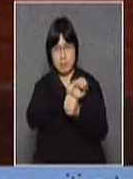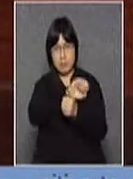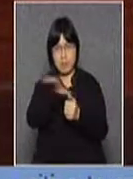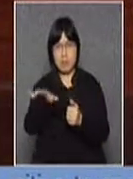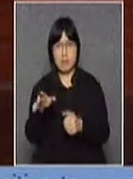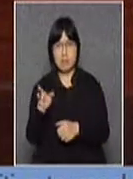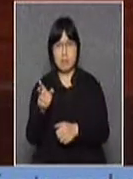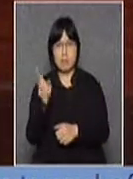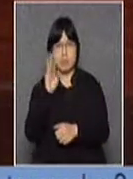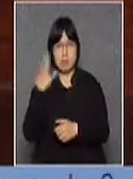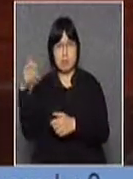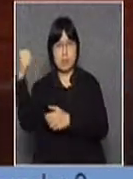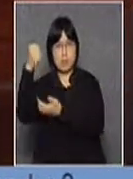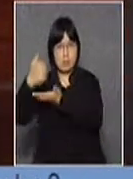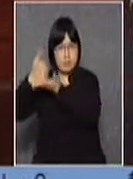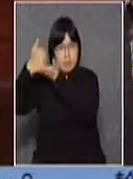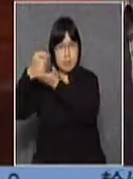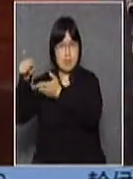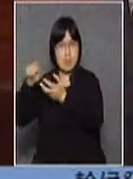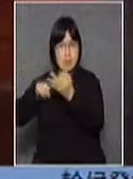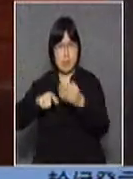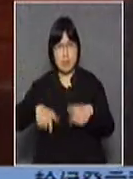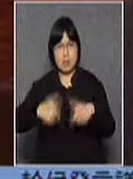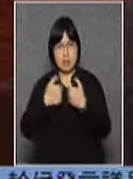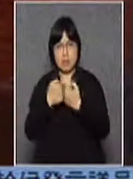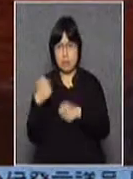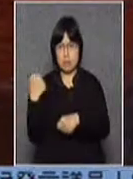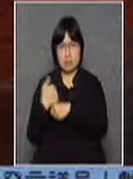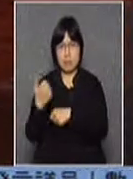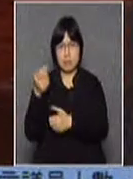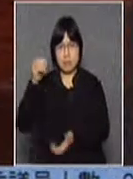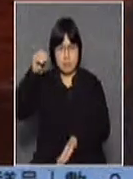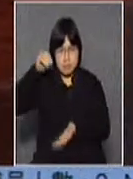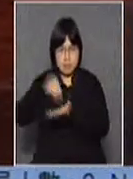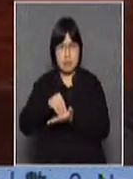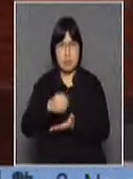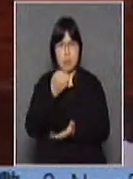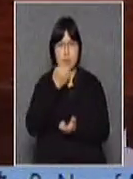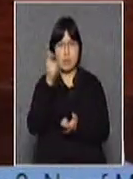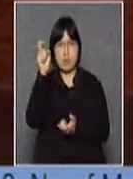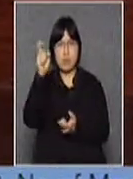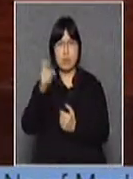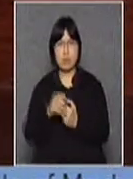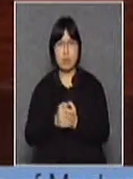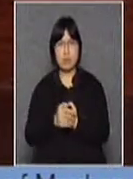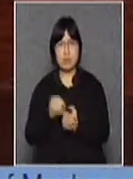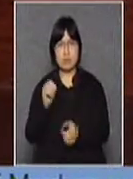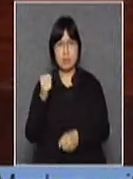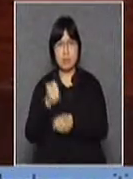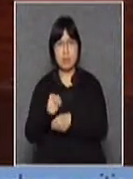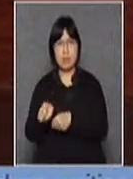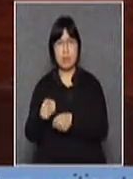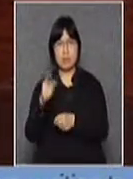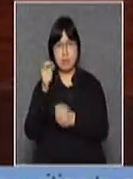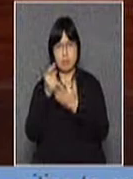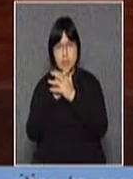为位高权重啊，林郑打得一拍板呢个东九龙啊，就做呢一个嘅特别发展。